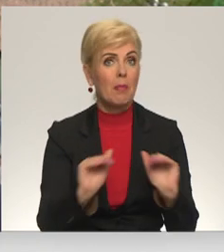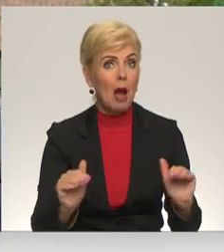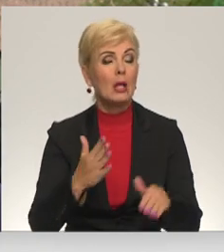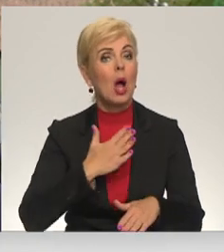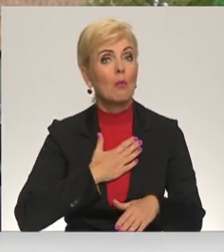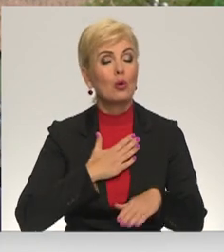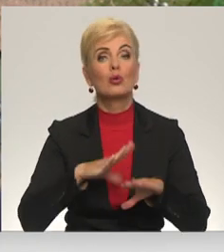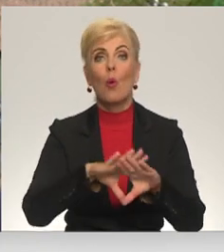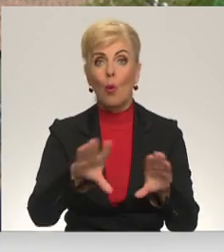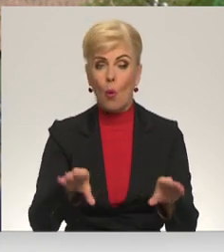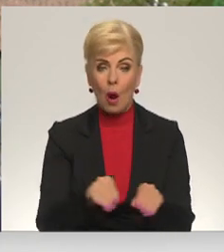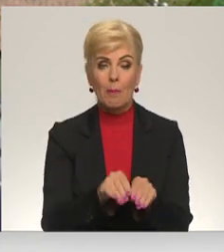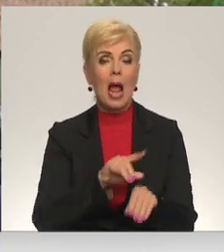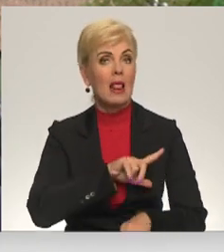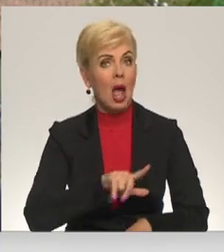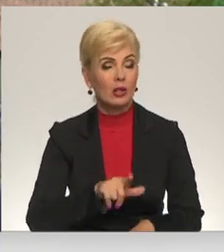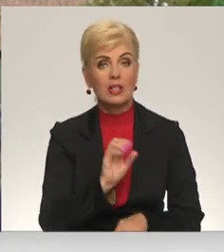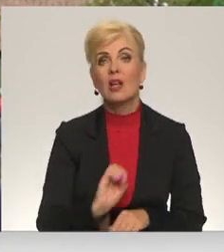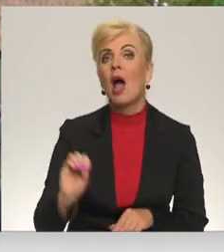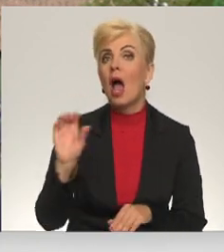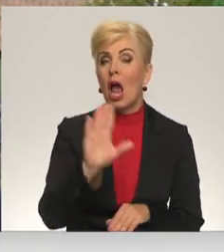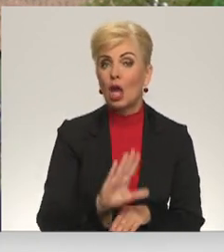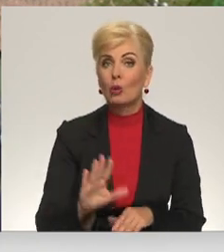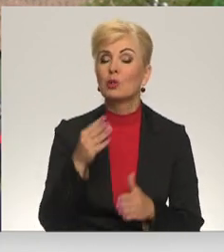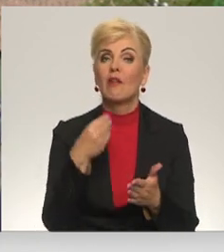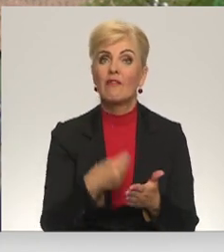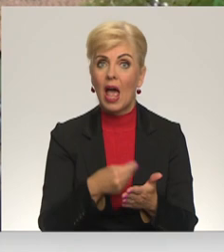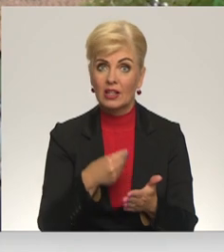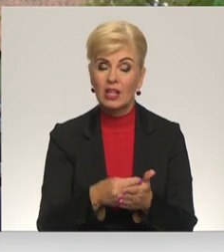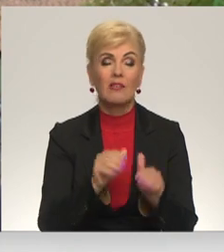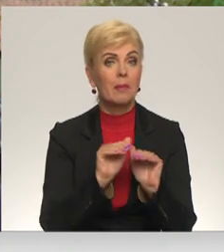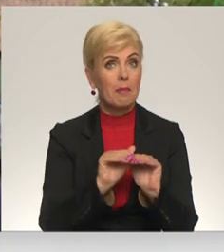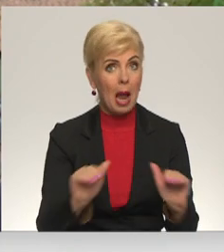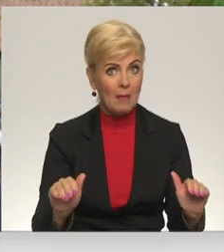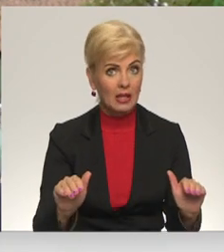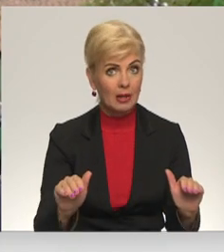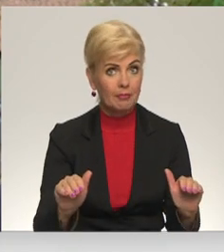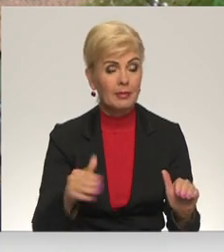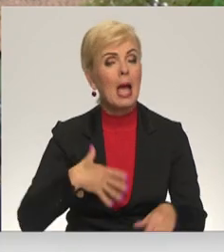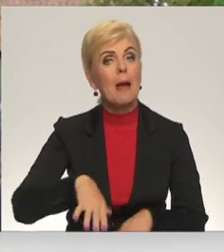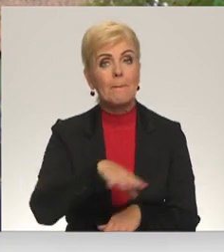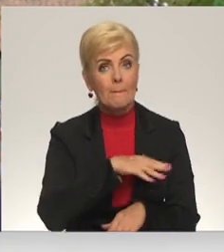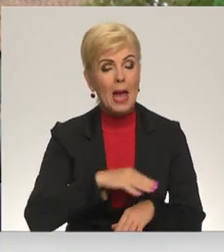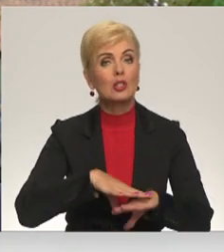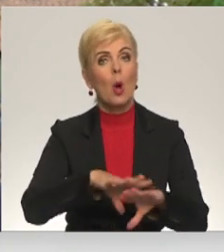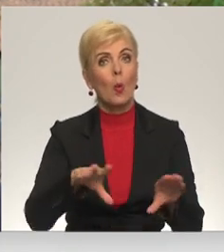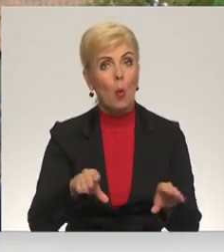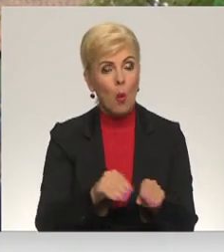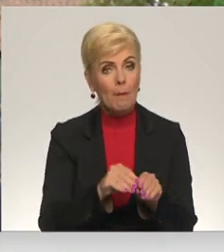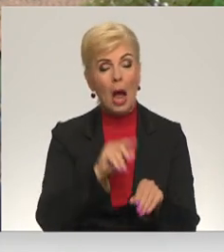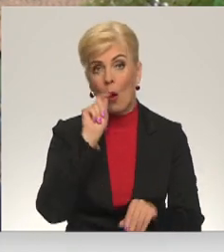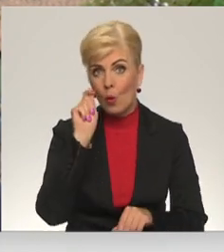mūsu kopējām Latvijas un Eiropas vērtību pamata. Ka mēs esam kopā ar